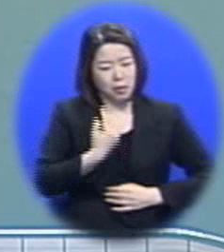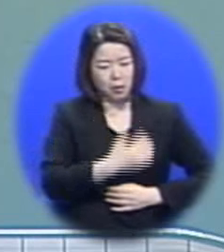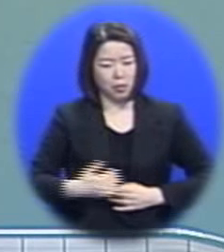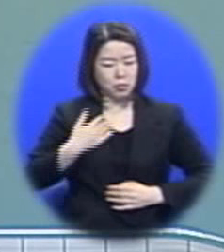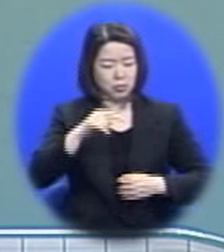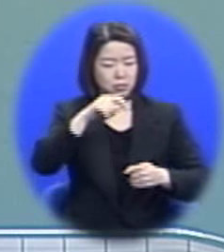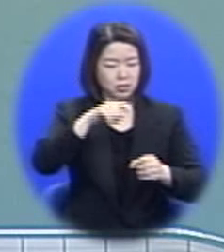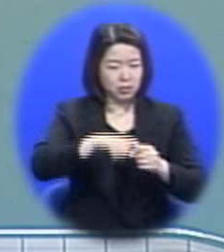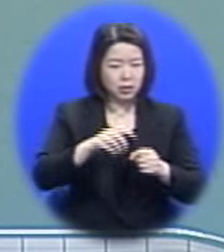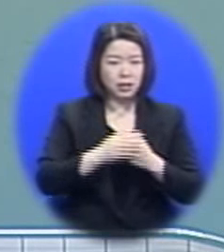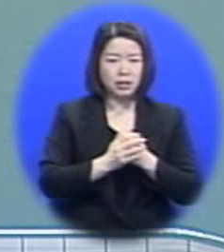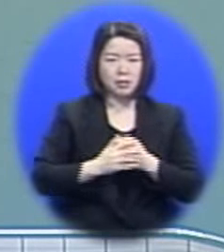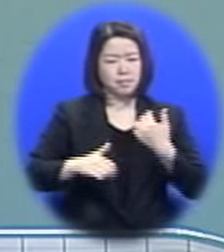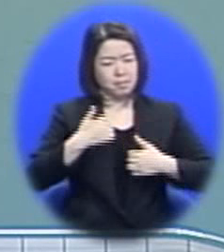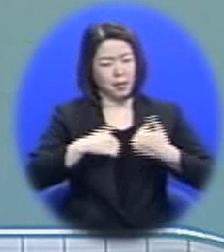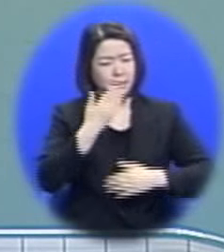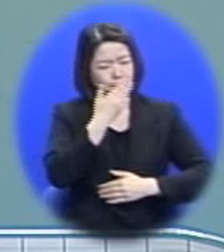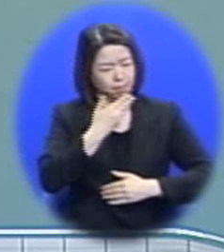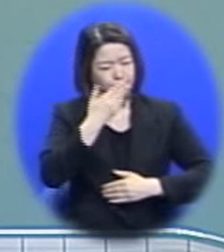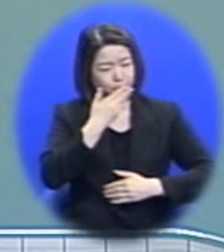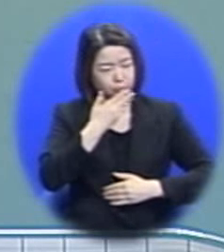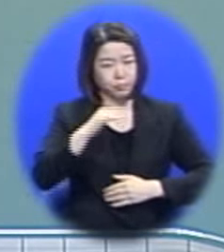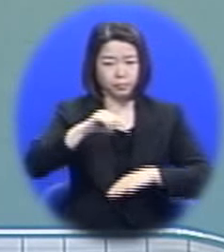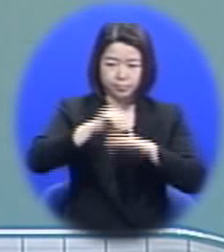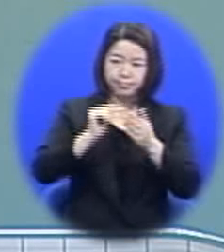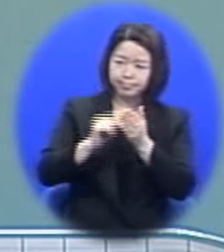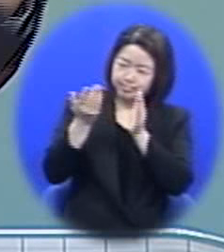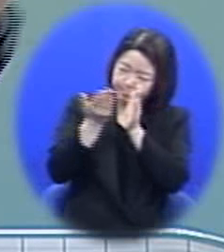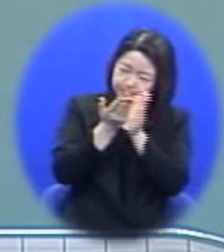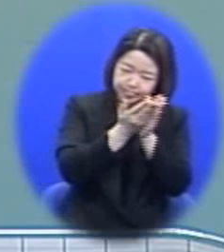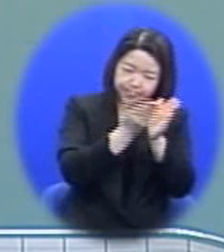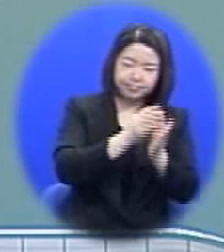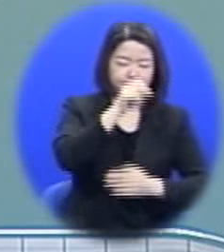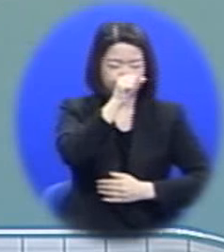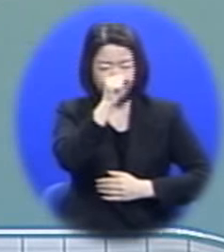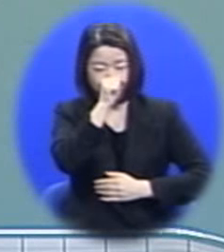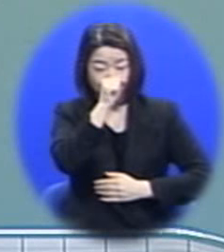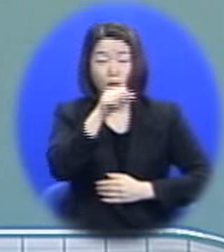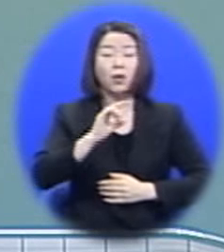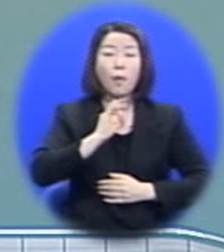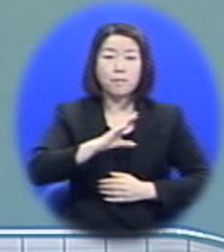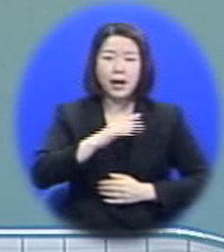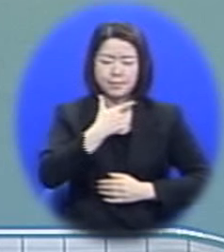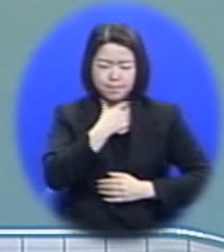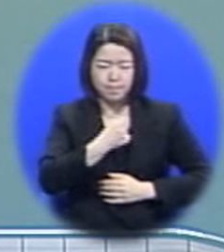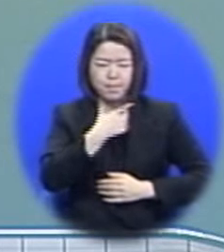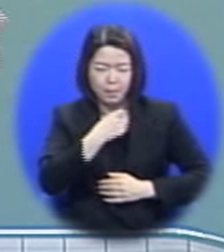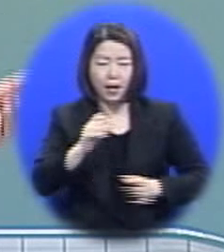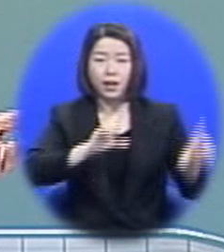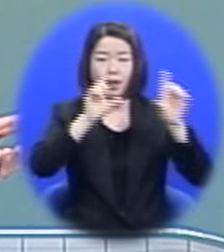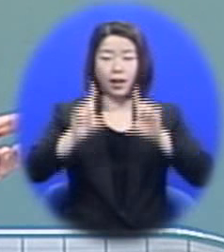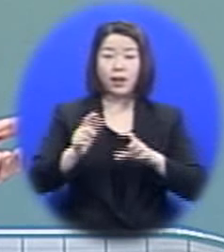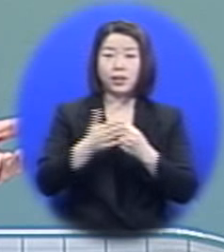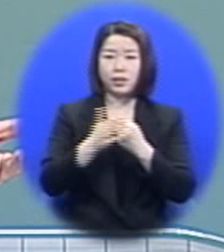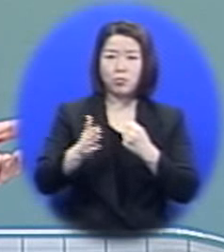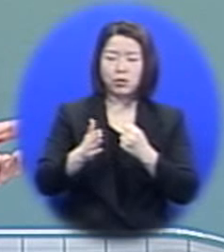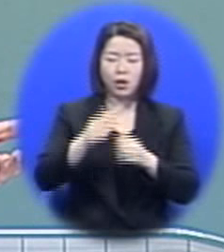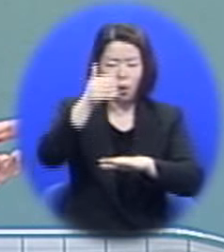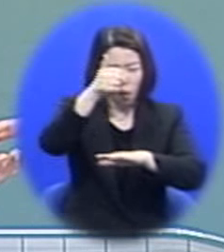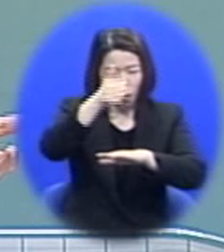마음에 들고 그저 어떤 로맨틱한 감정만 추구하며 살았기 때문에 비참해지는